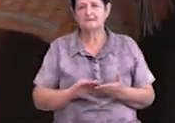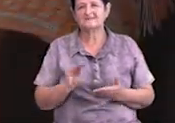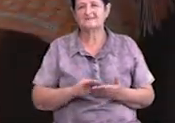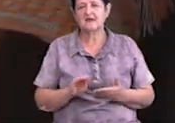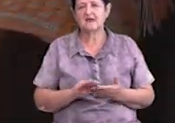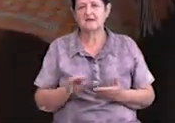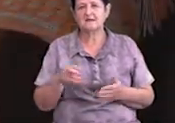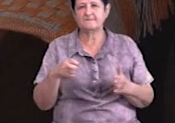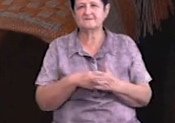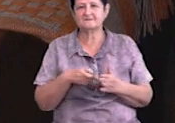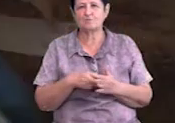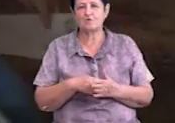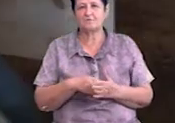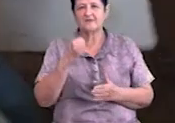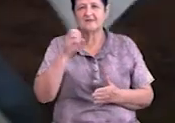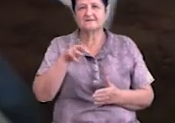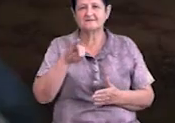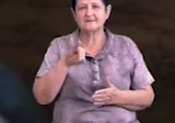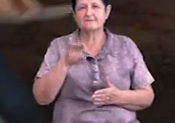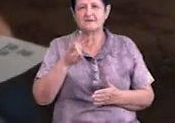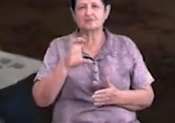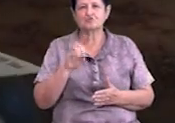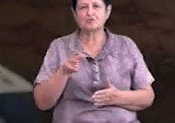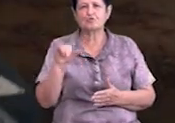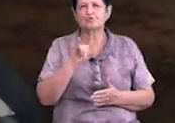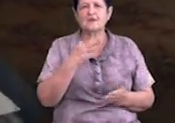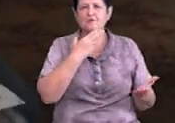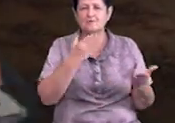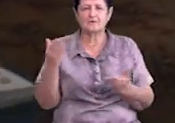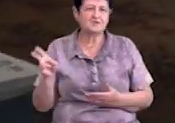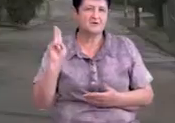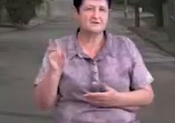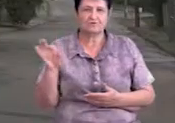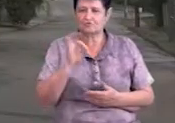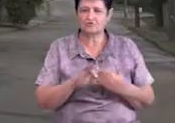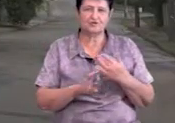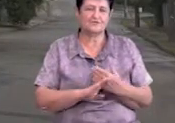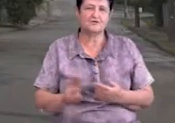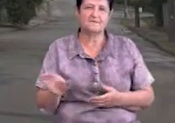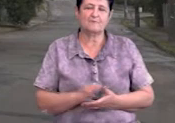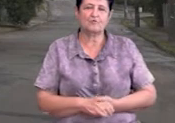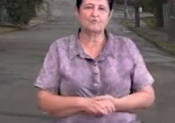написали письмо Семинскому. Кому мы обращались, никто нам ничего не помог.